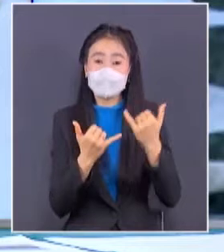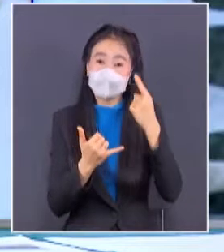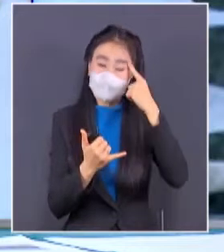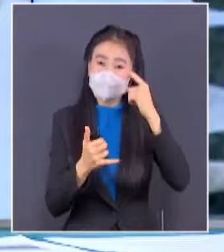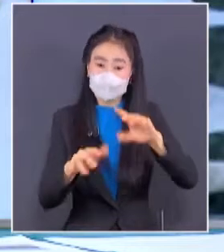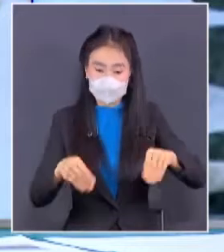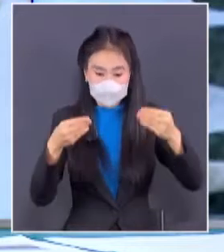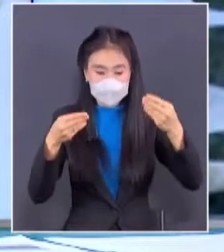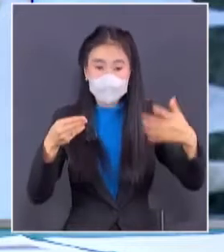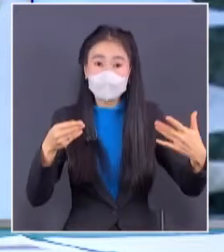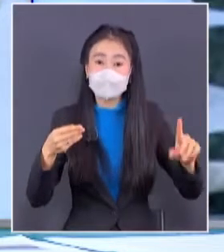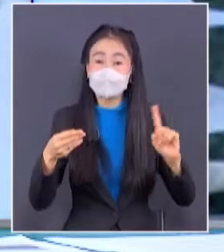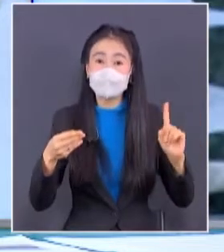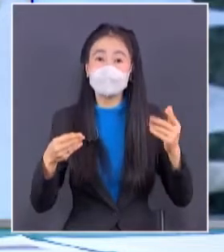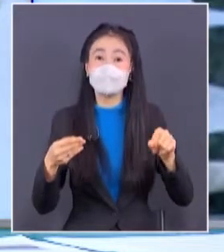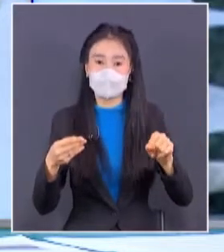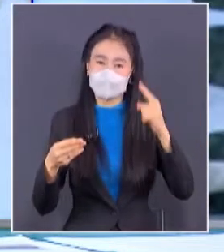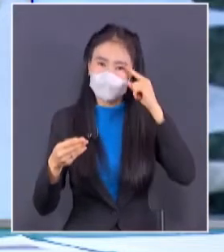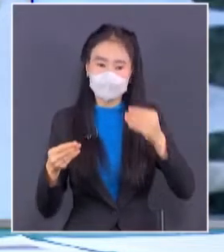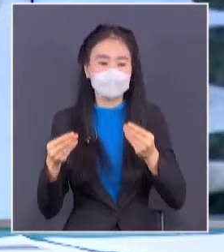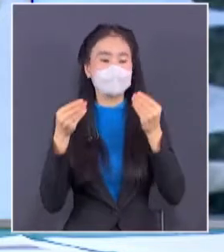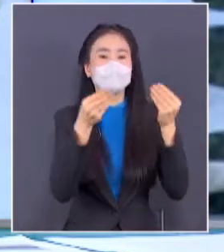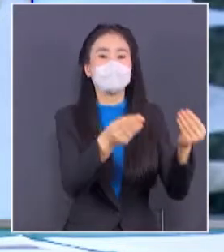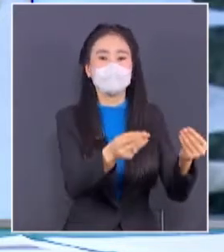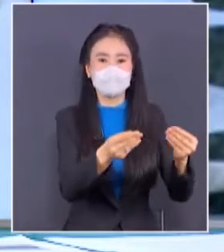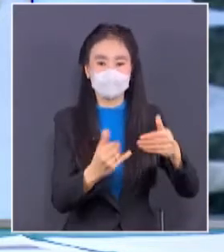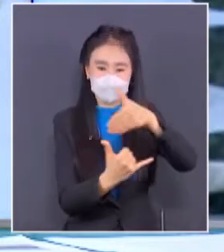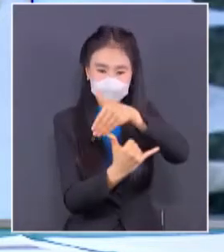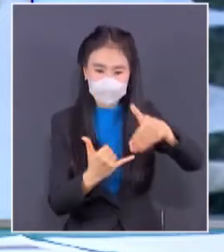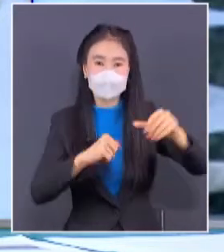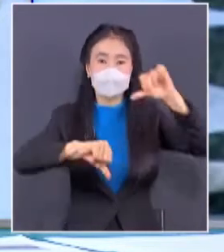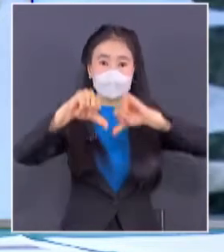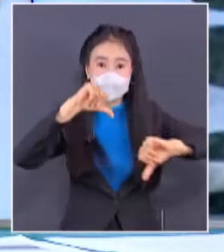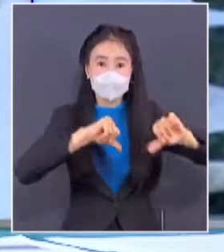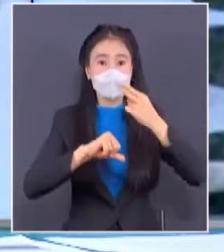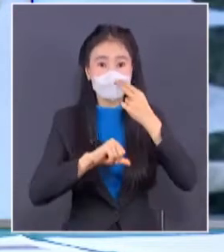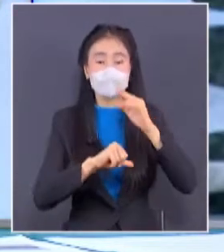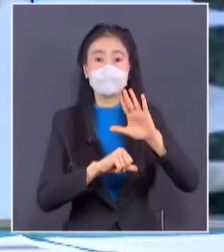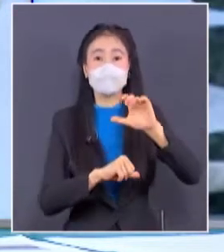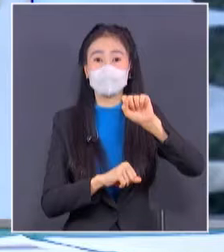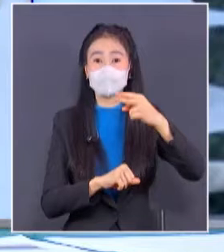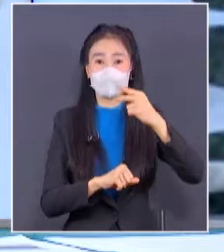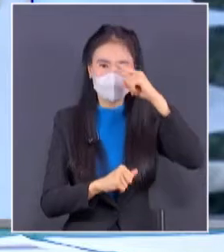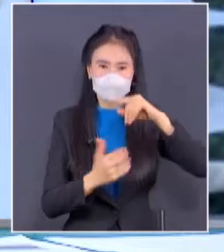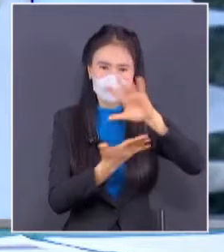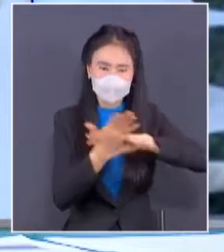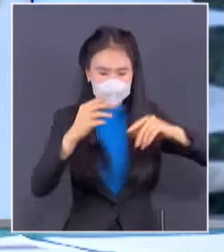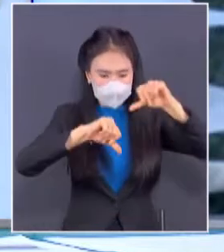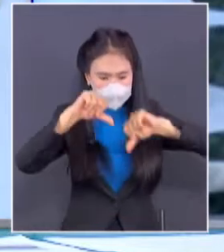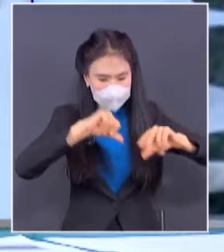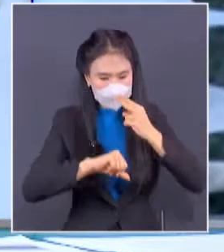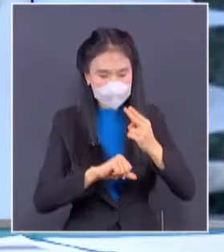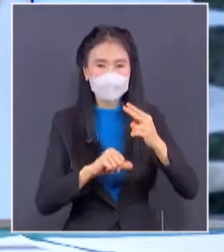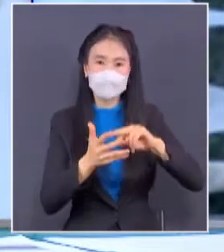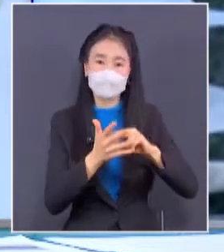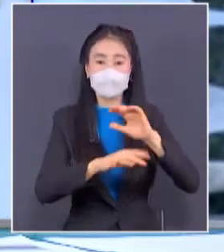ไงต่อไปพบแล้วเนี่ยก็มีการนำส่งมอบให้กับนิติวิทยาศาสตร์ไทยสหรัฐได้ช่วยกันตรวจสอบโดยเฉพ